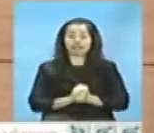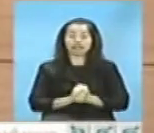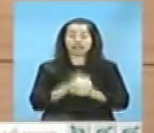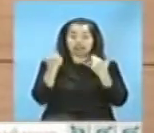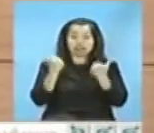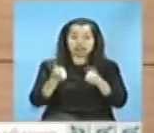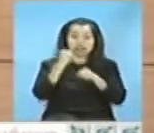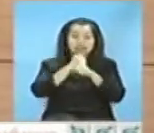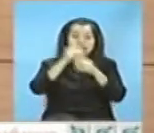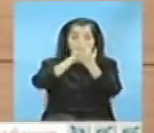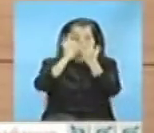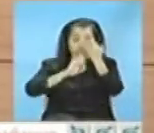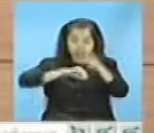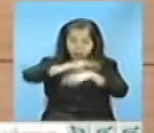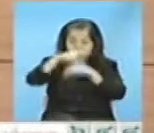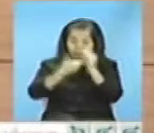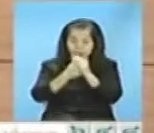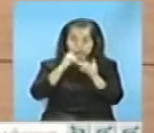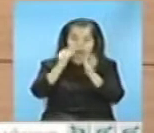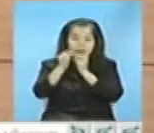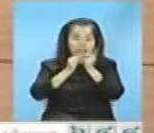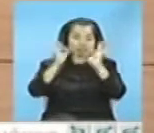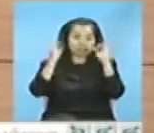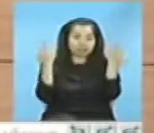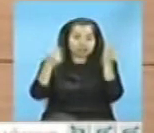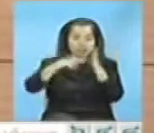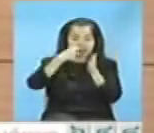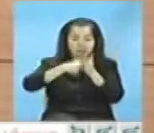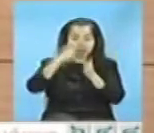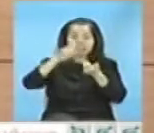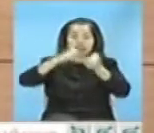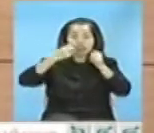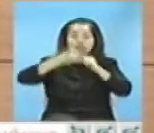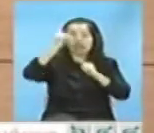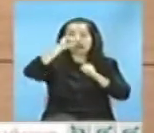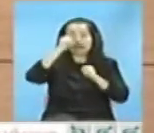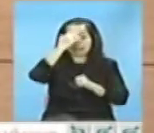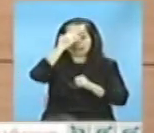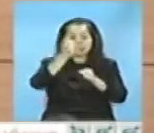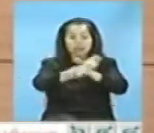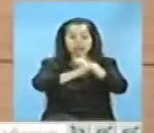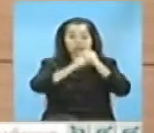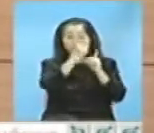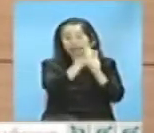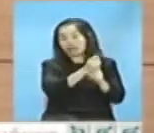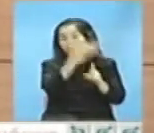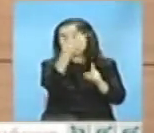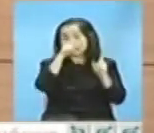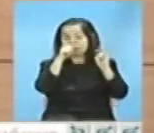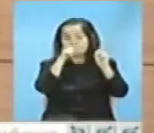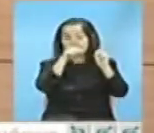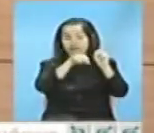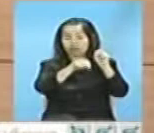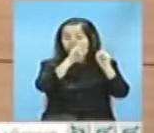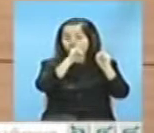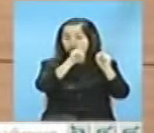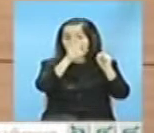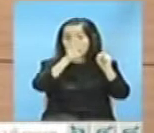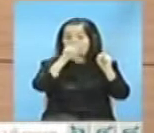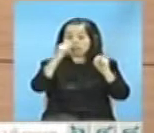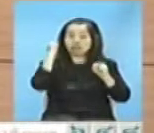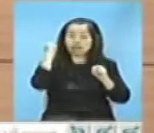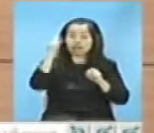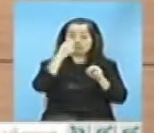งในร่างทั้งหมดก็ไม่ได้อธิบายเหตุผลว่ามันมีปัญหาอะไรหรือเราจะไม่สามารถทำตาม291เดิม